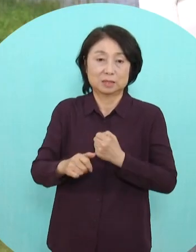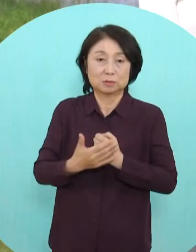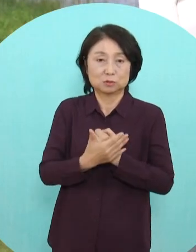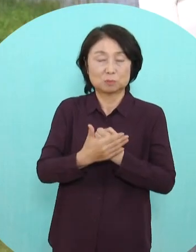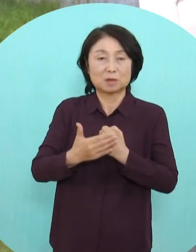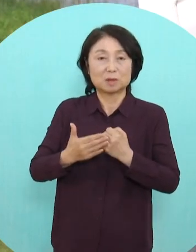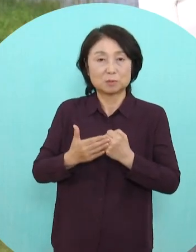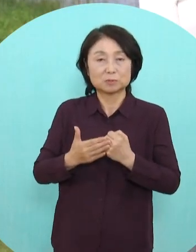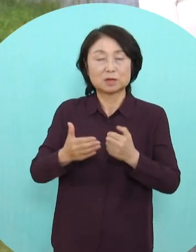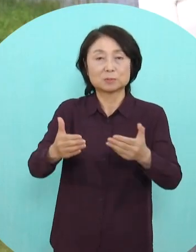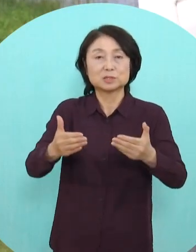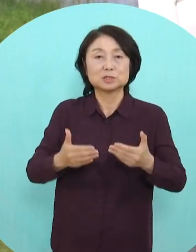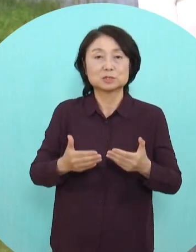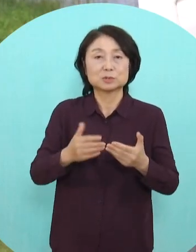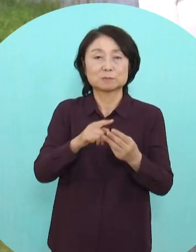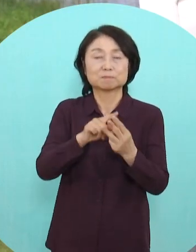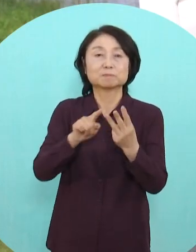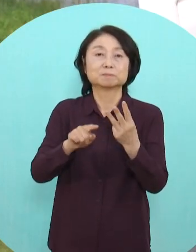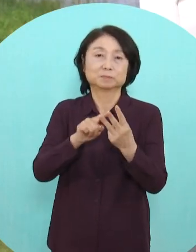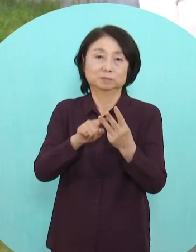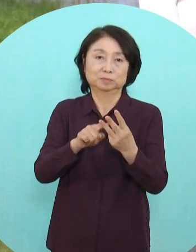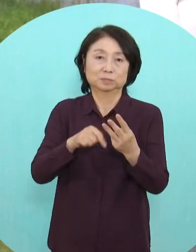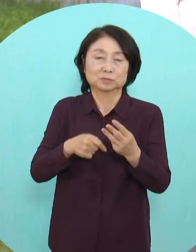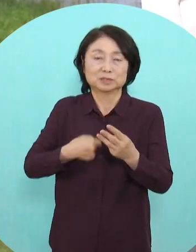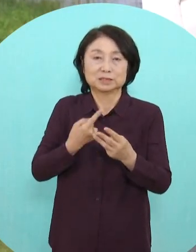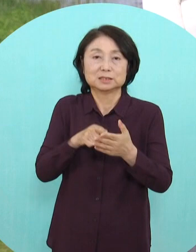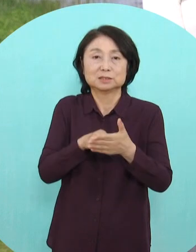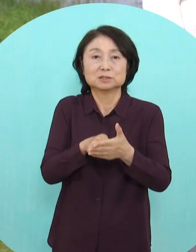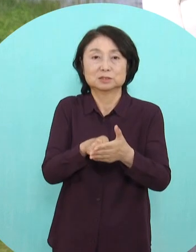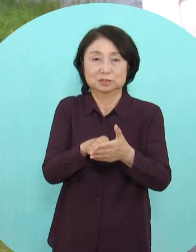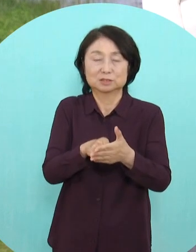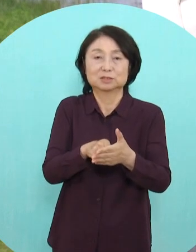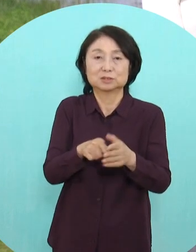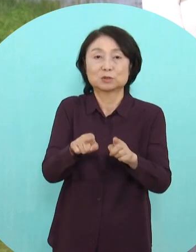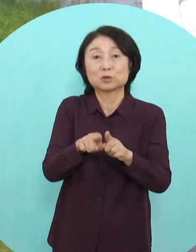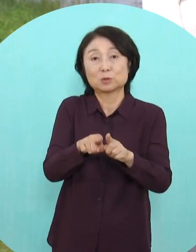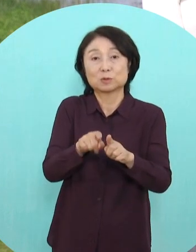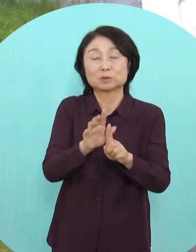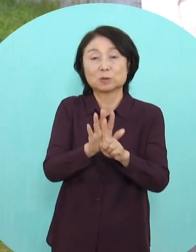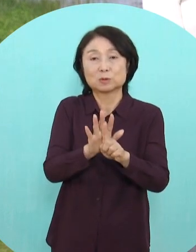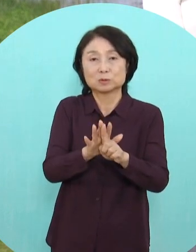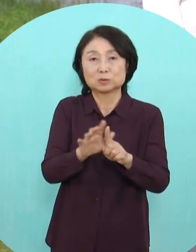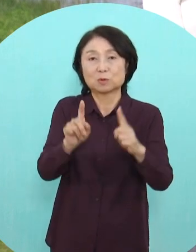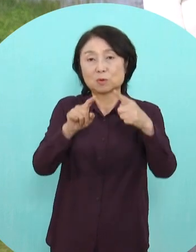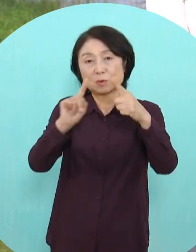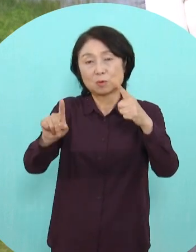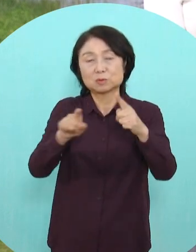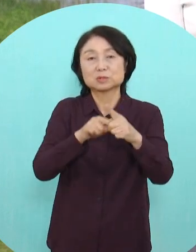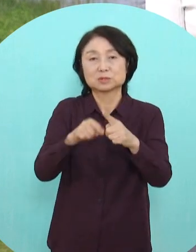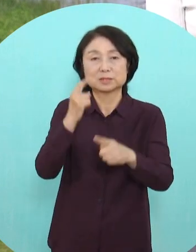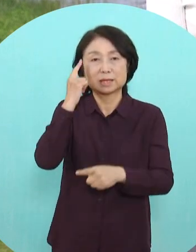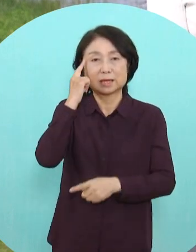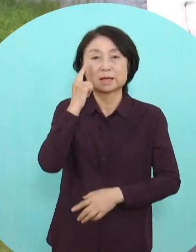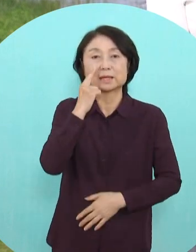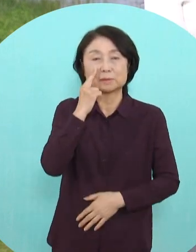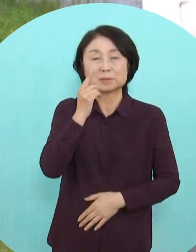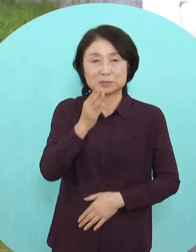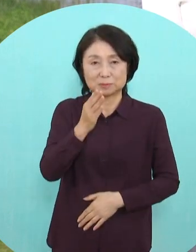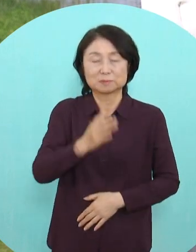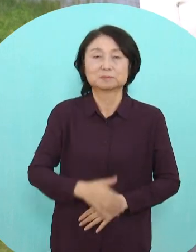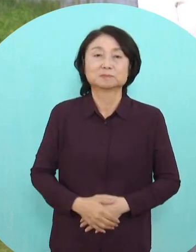命を守るために必要な3つの助け、自助・共助・公助について考えましょう。